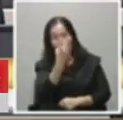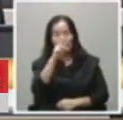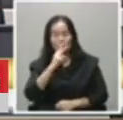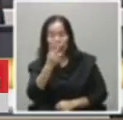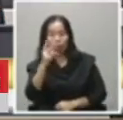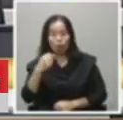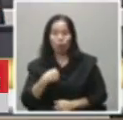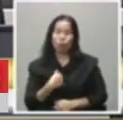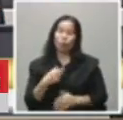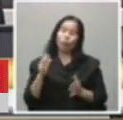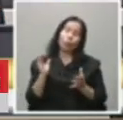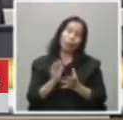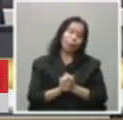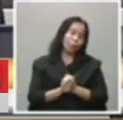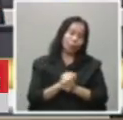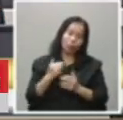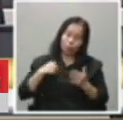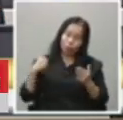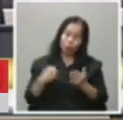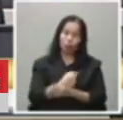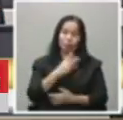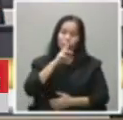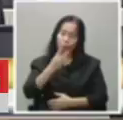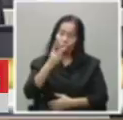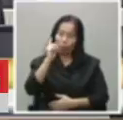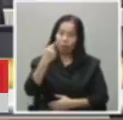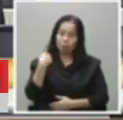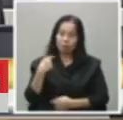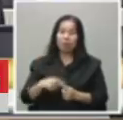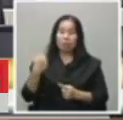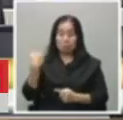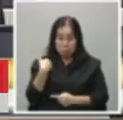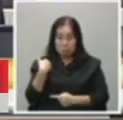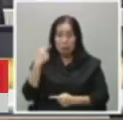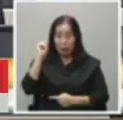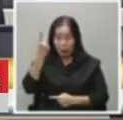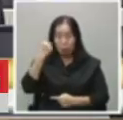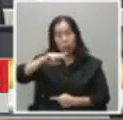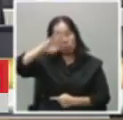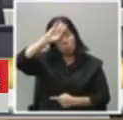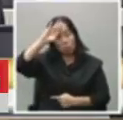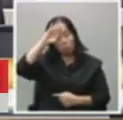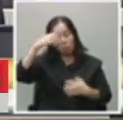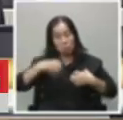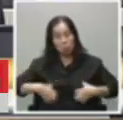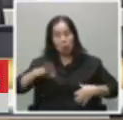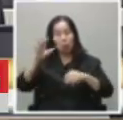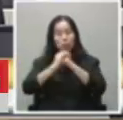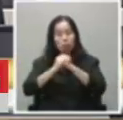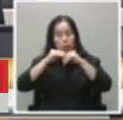หเดชะบุญอ้างได้ต่อไปอีกว่ามีหวัดโคโรนาหรือโควิด91เข้ามาอีก